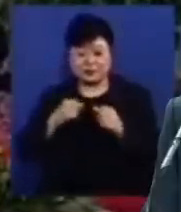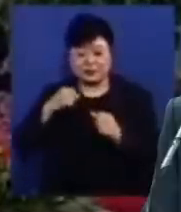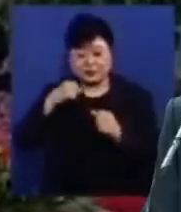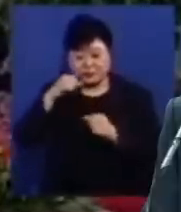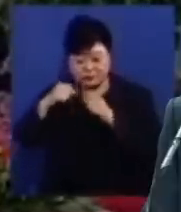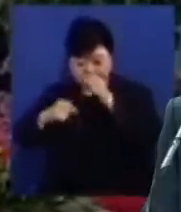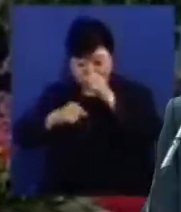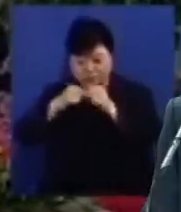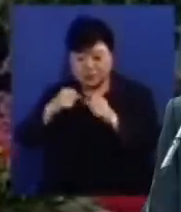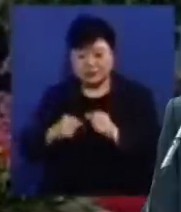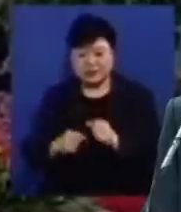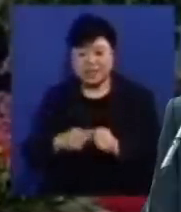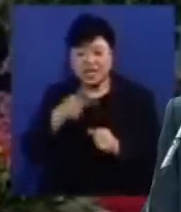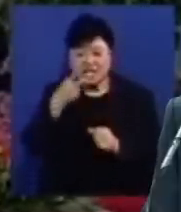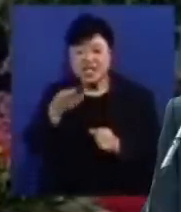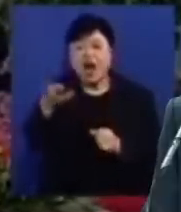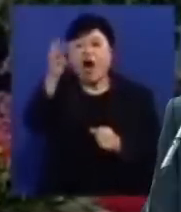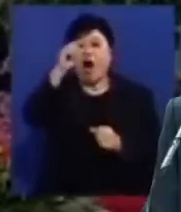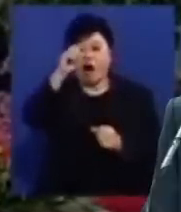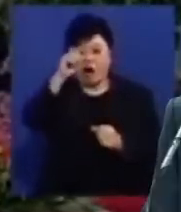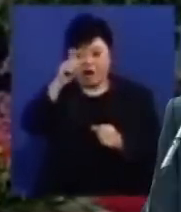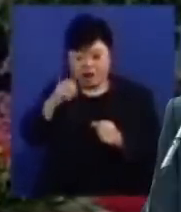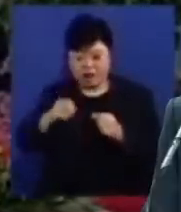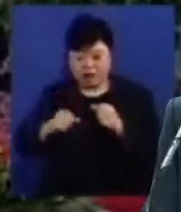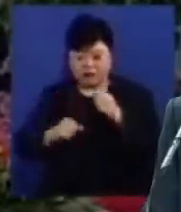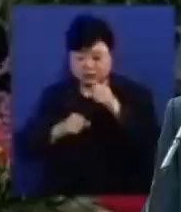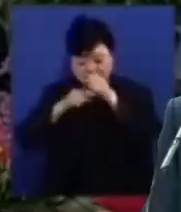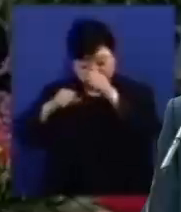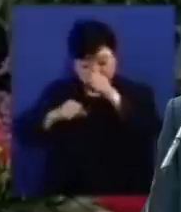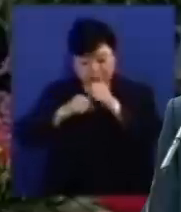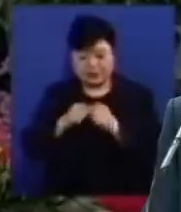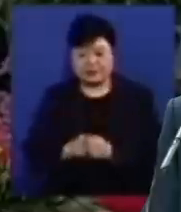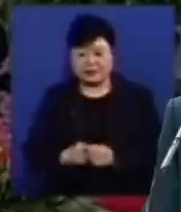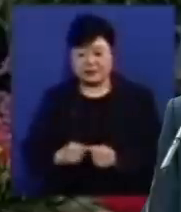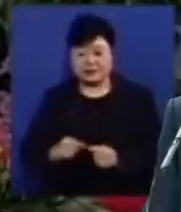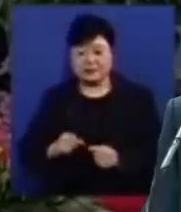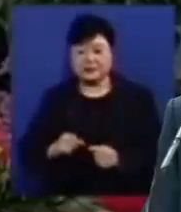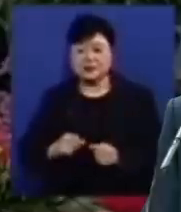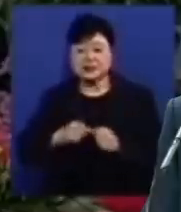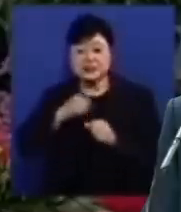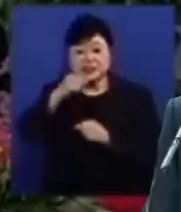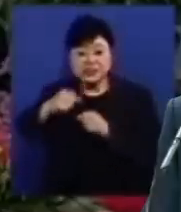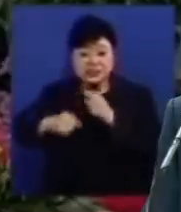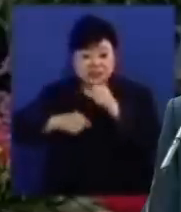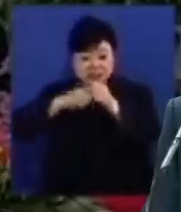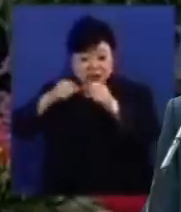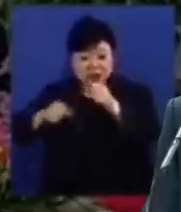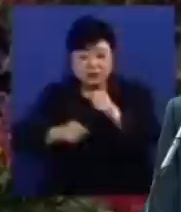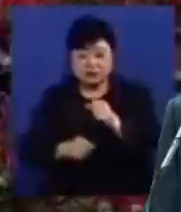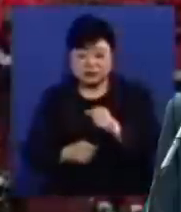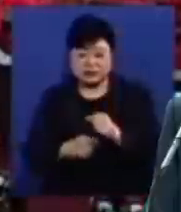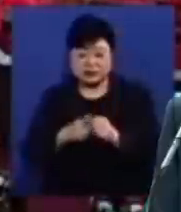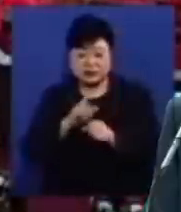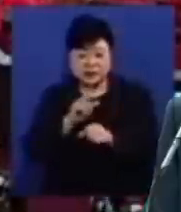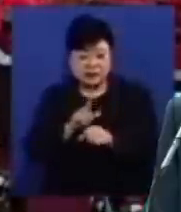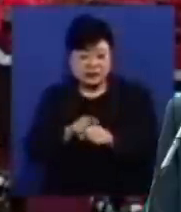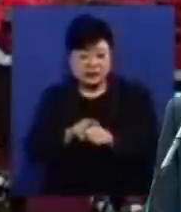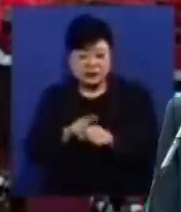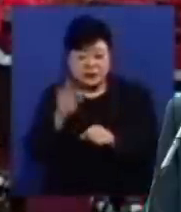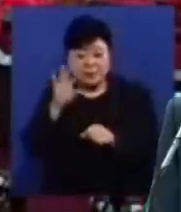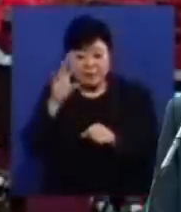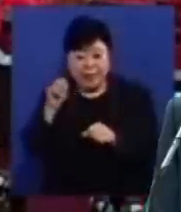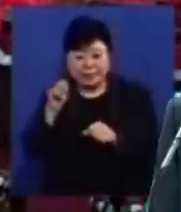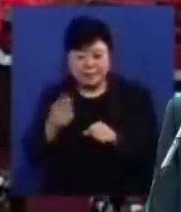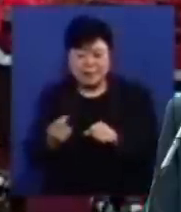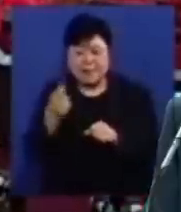주기가 약 2억 년이 된다고 합니다. 우리가 사는 지구가 도는 속도는 무려 시속 10만 킬로미터나 되는